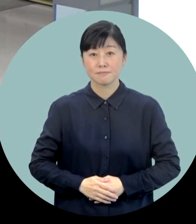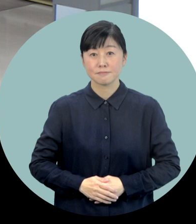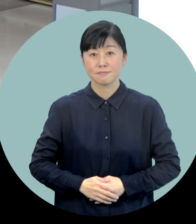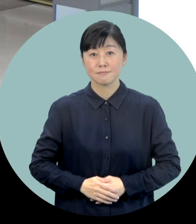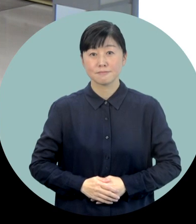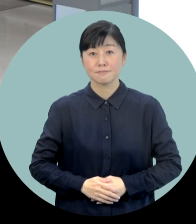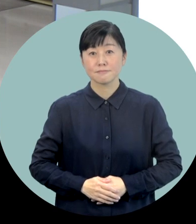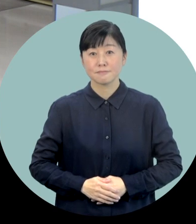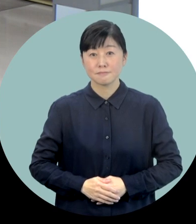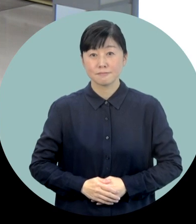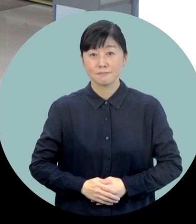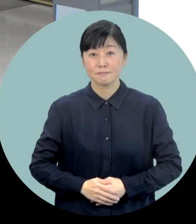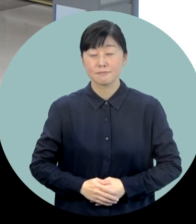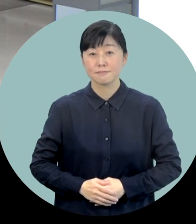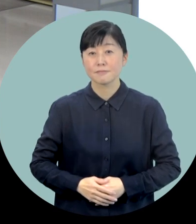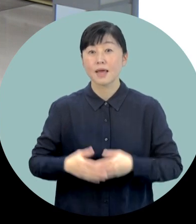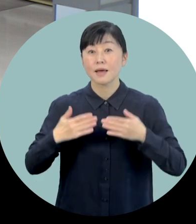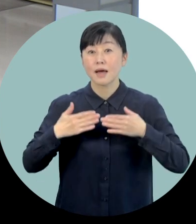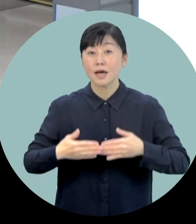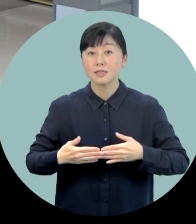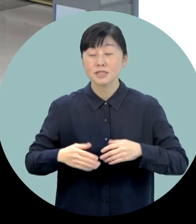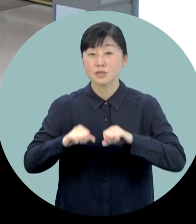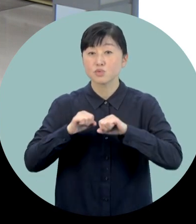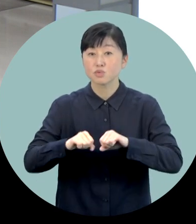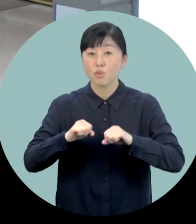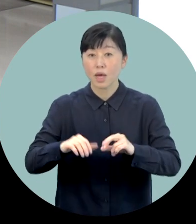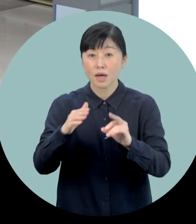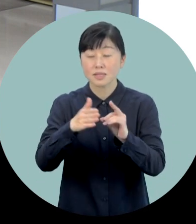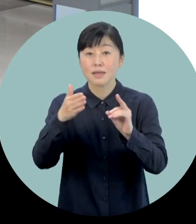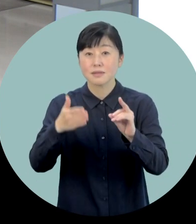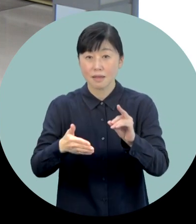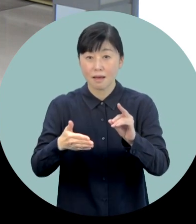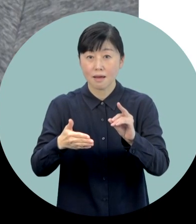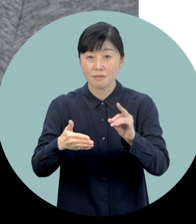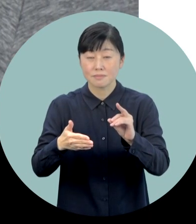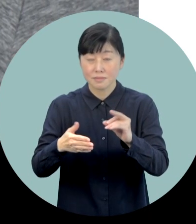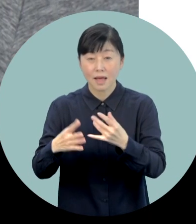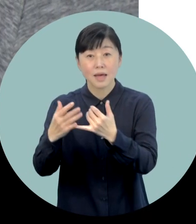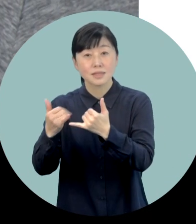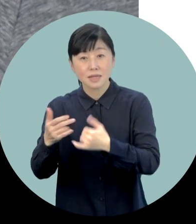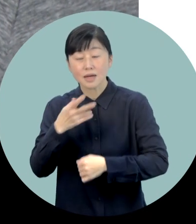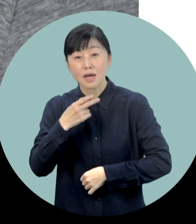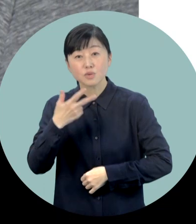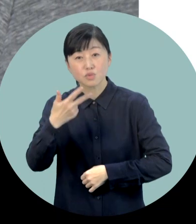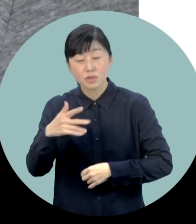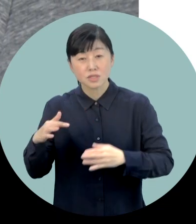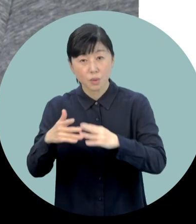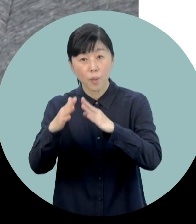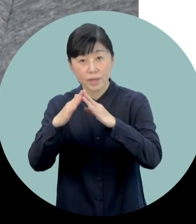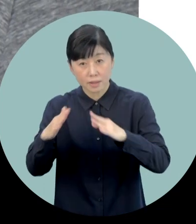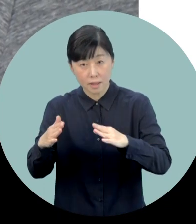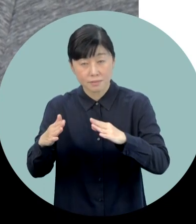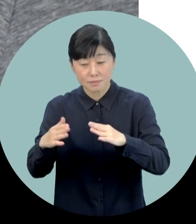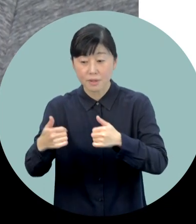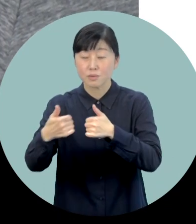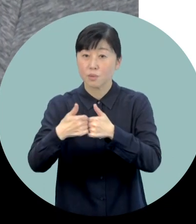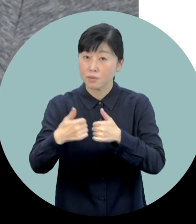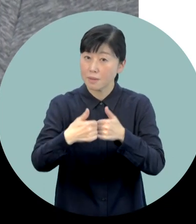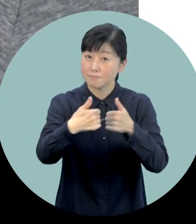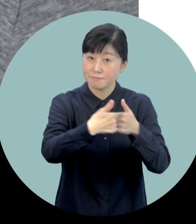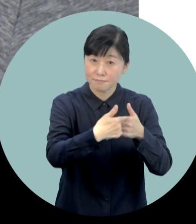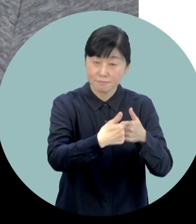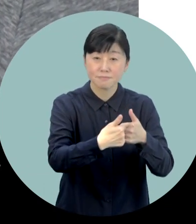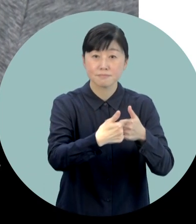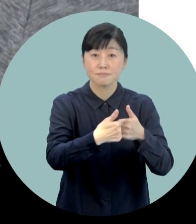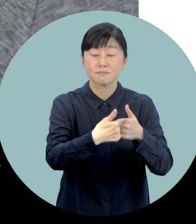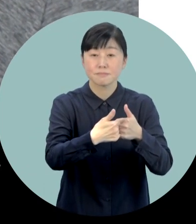地域包括支援センターである安心健やかセンターや地区社会福祉協議会と一緒に相談を受